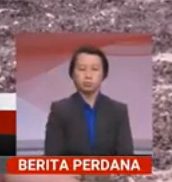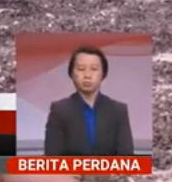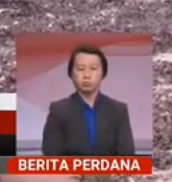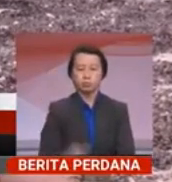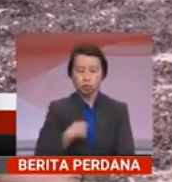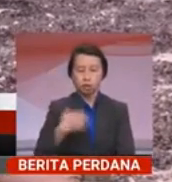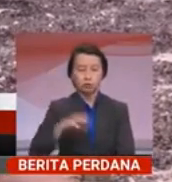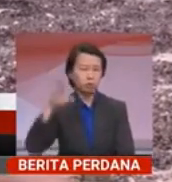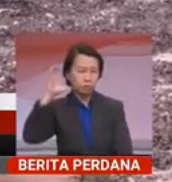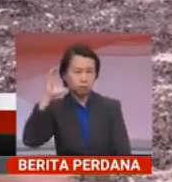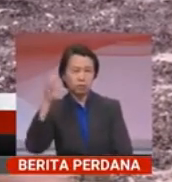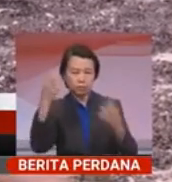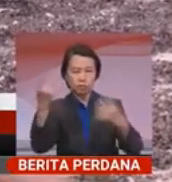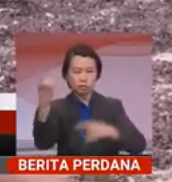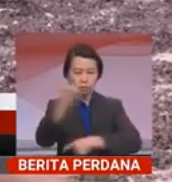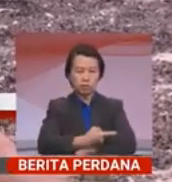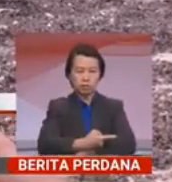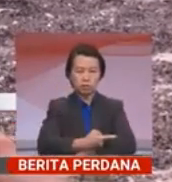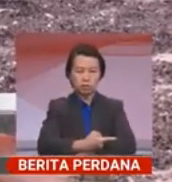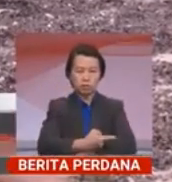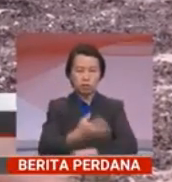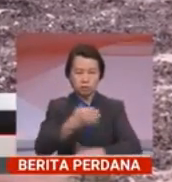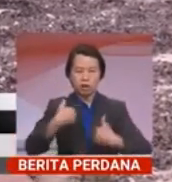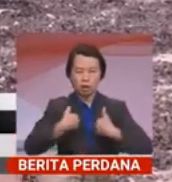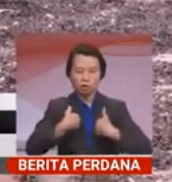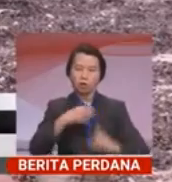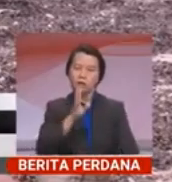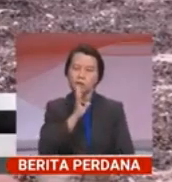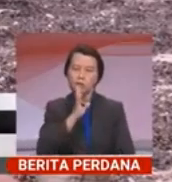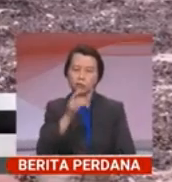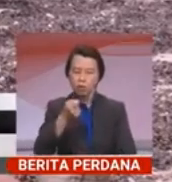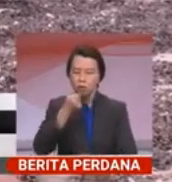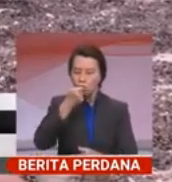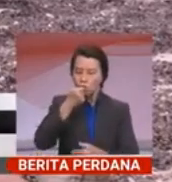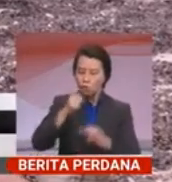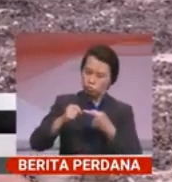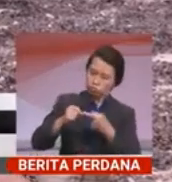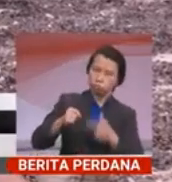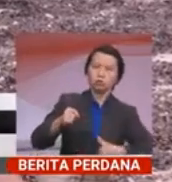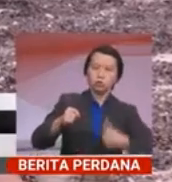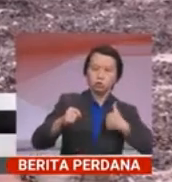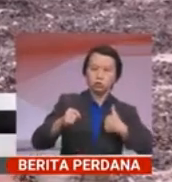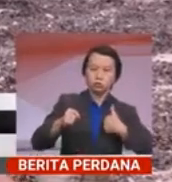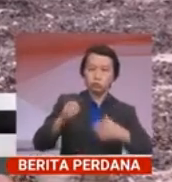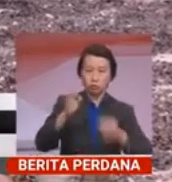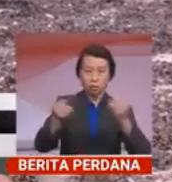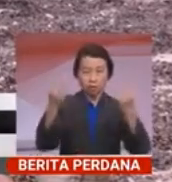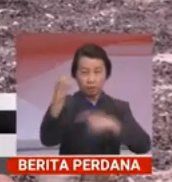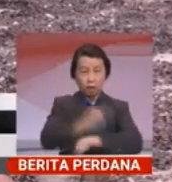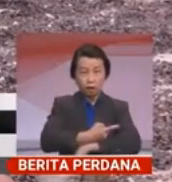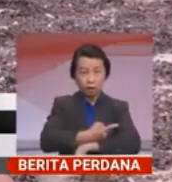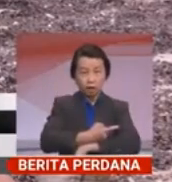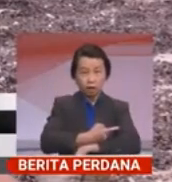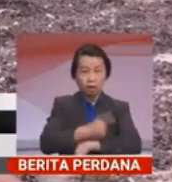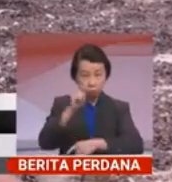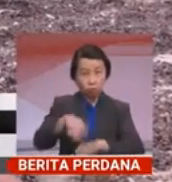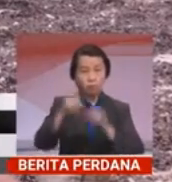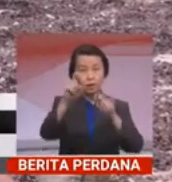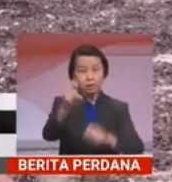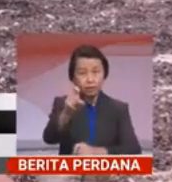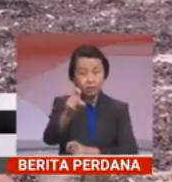Saya dah dengar banyak hari dah. Lepas tu adalah mereka kata siput tu hidup lagi. Lalu kalau banyak hari dia naik, dia sepuluh mati